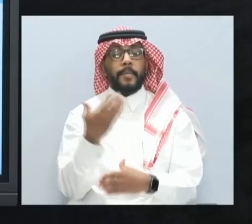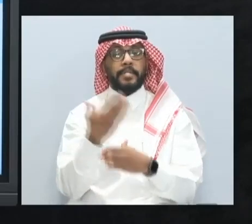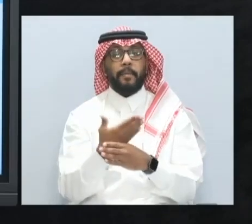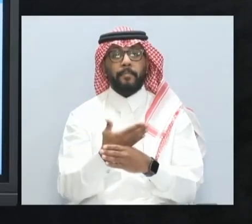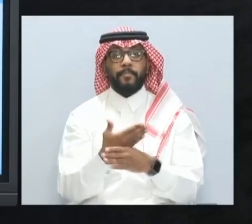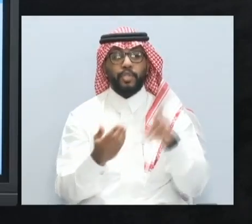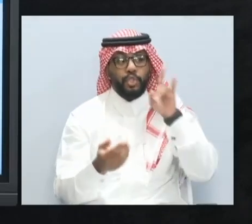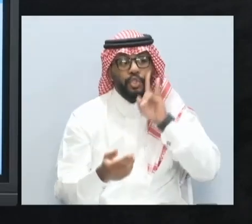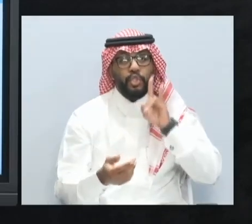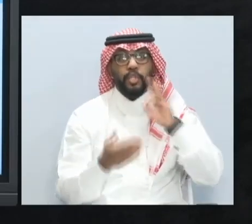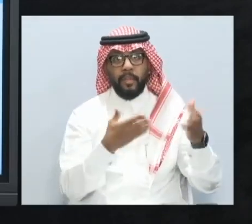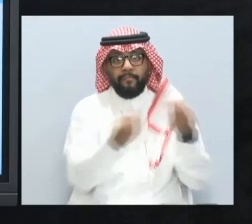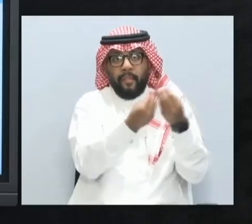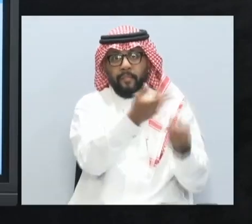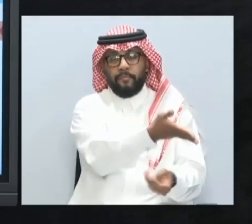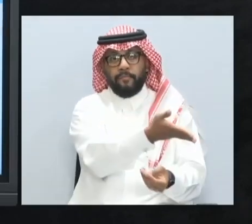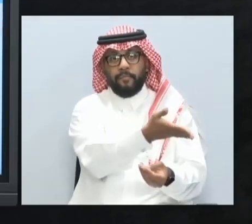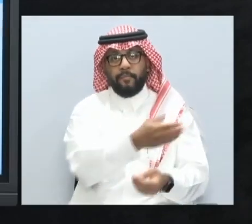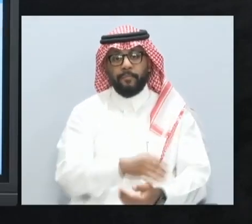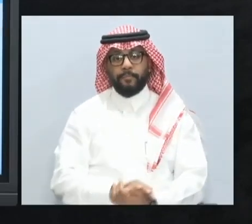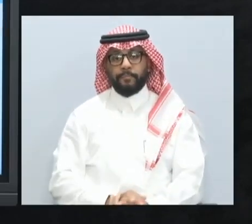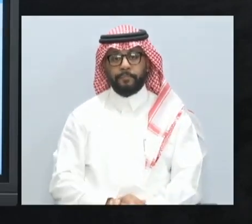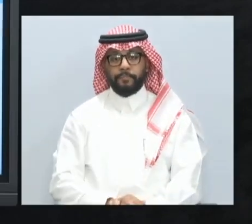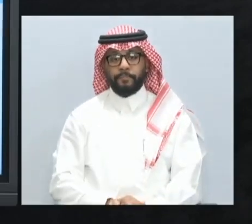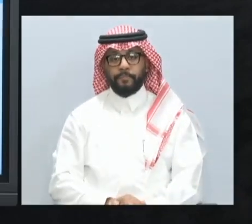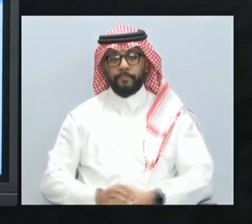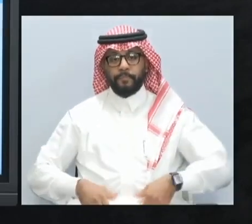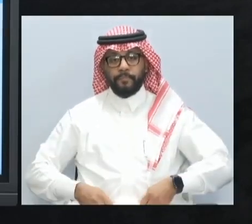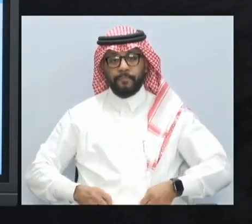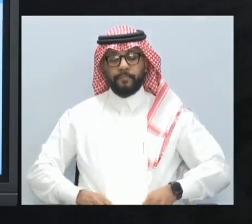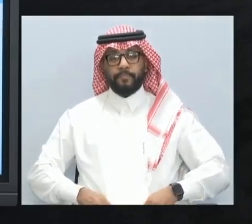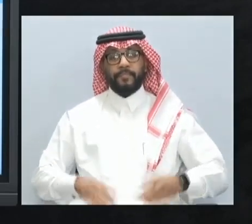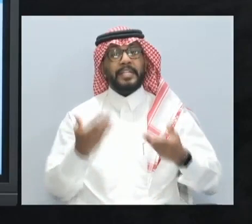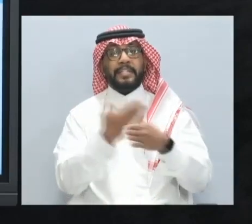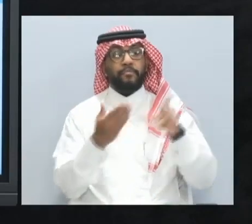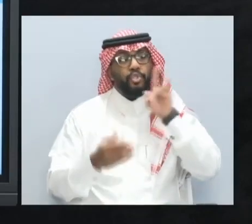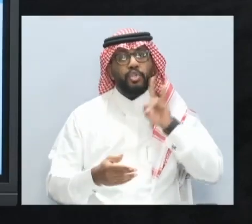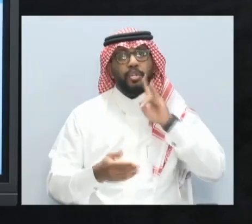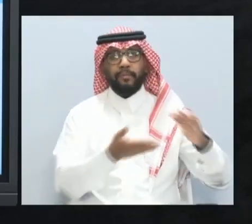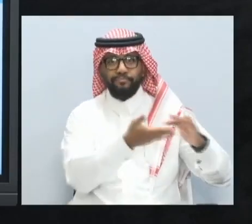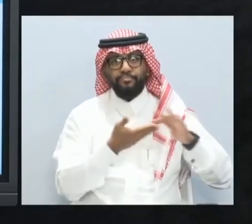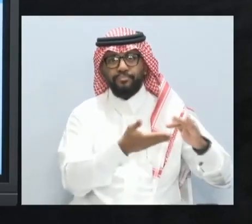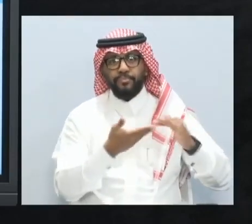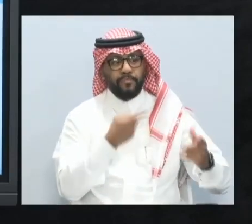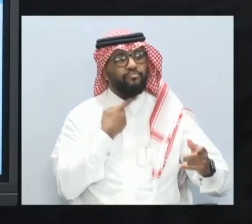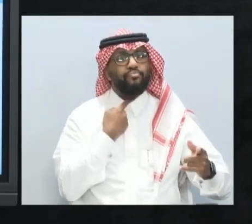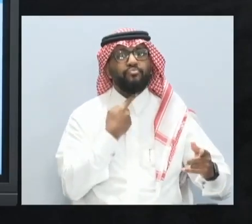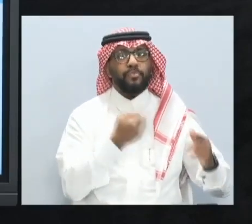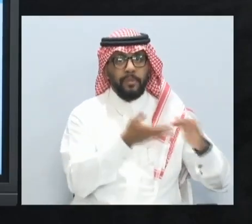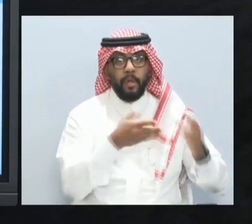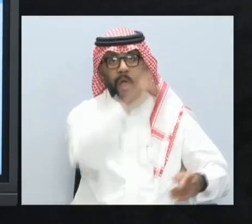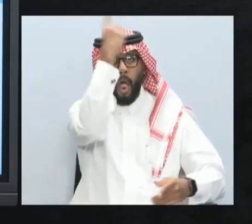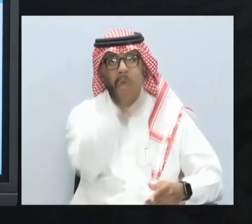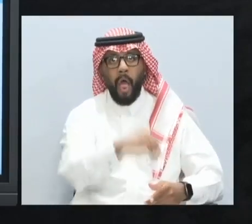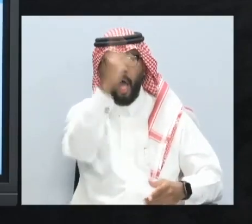لماذا لاسباب ما هي الاسباب اولا انه يتضمن دعاء واستغاثه بالشياطين يتضمن